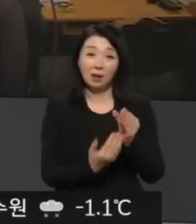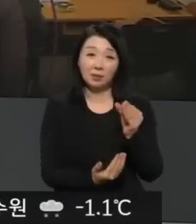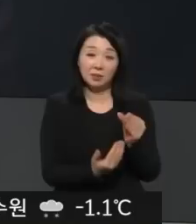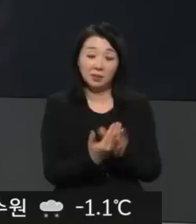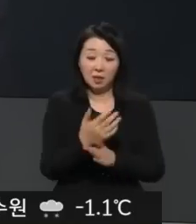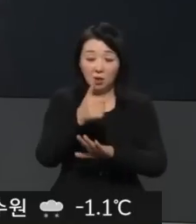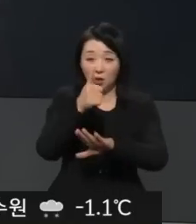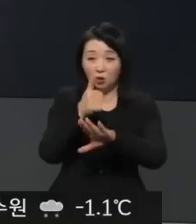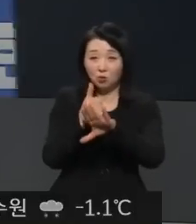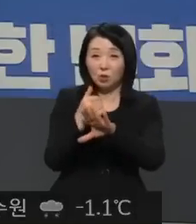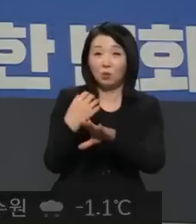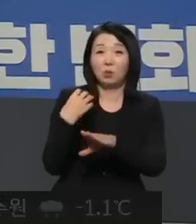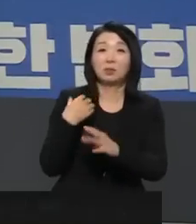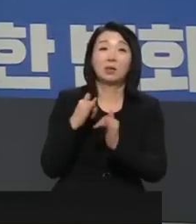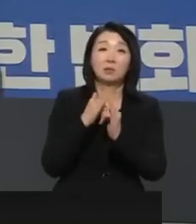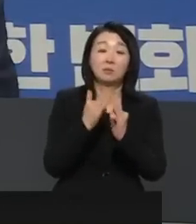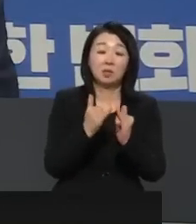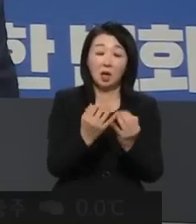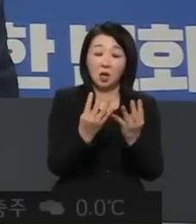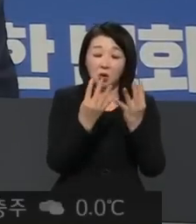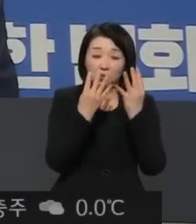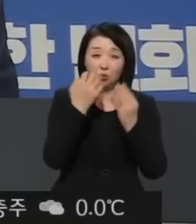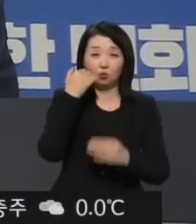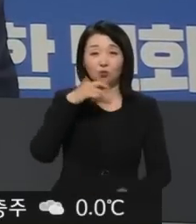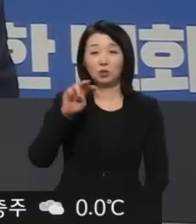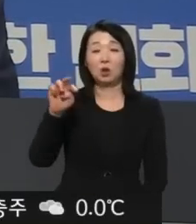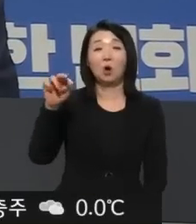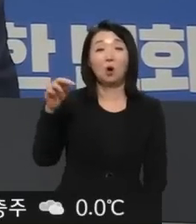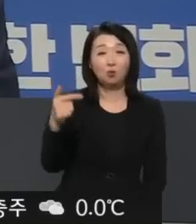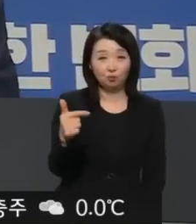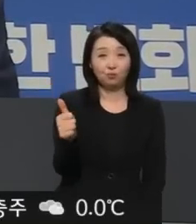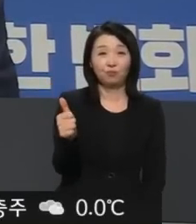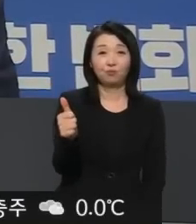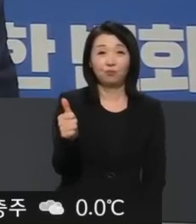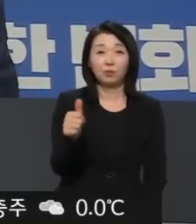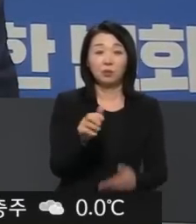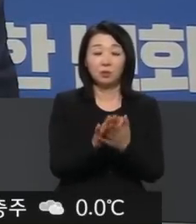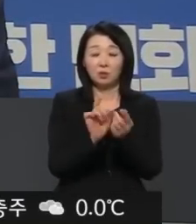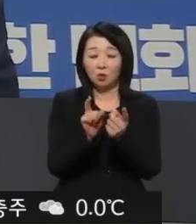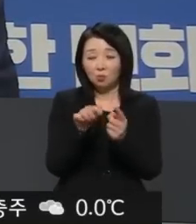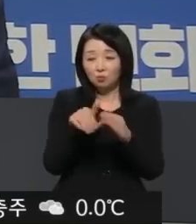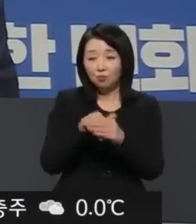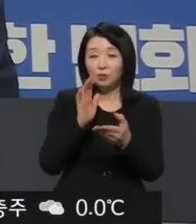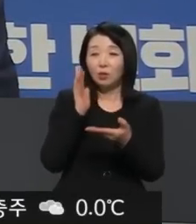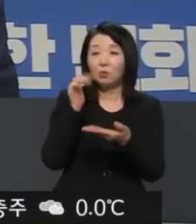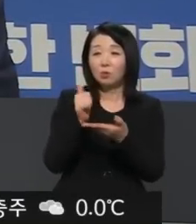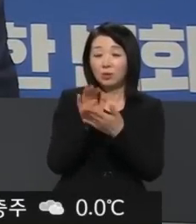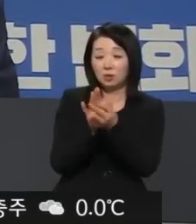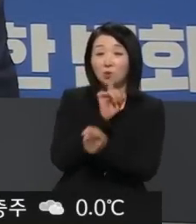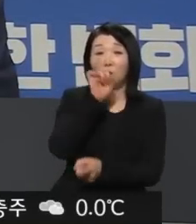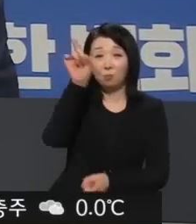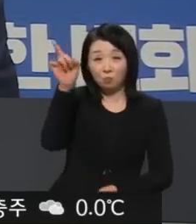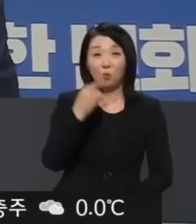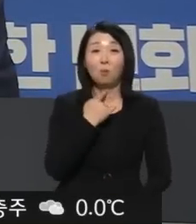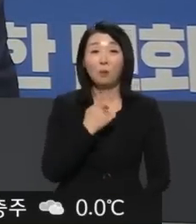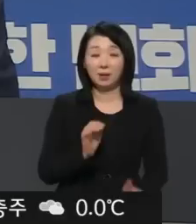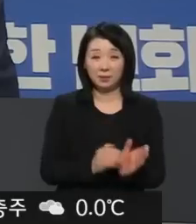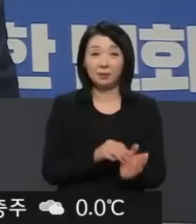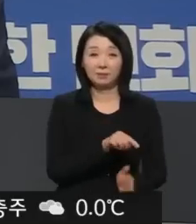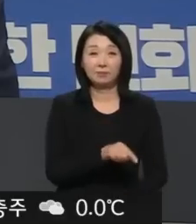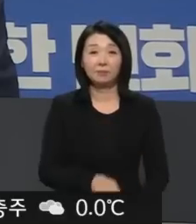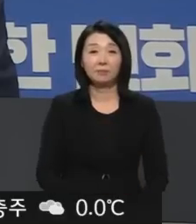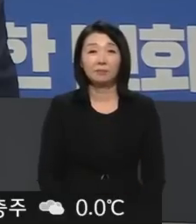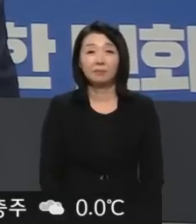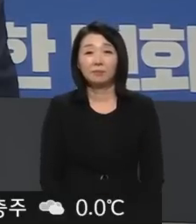최고 책임자로 목대 구속된 서훈 전 국가안보실장과 직접 문재인 전 대통령에게 대면 보고도 처음부터